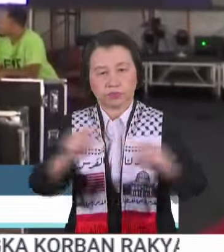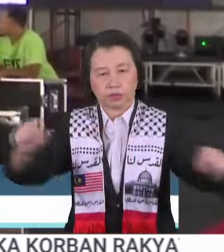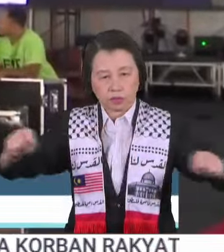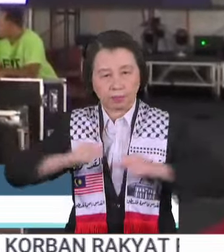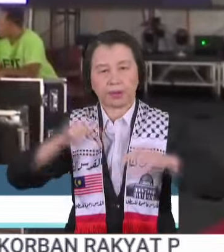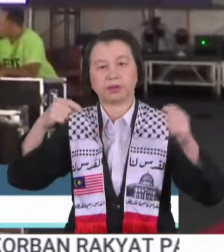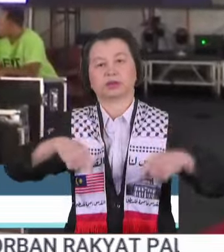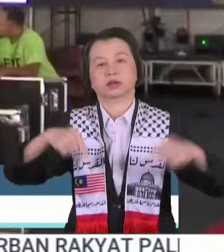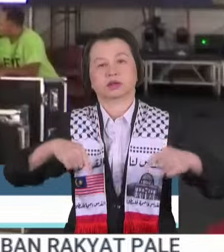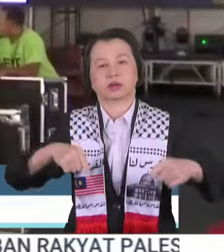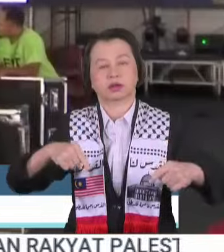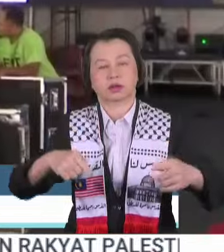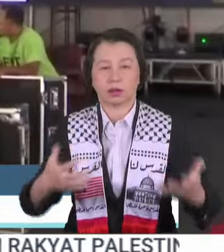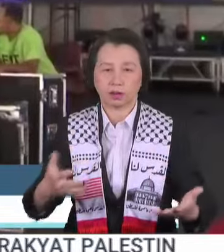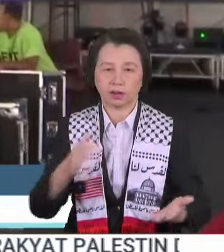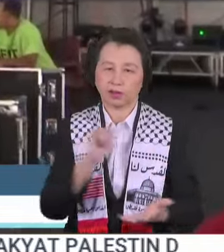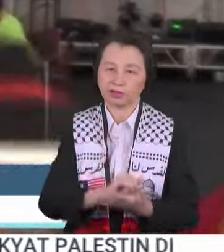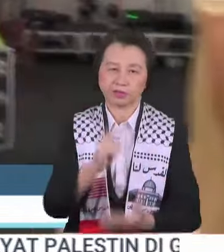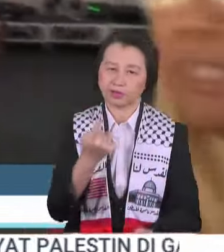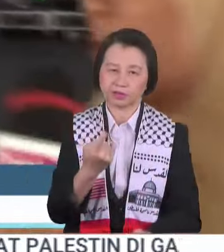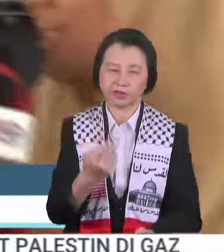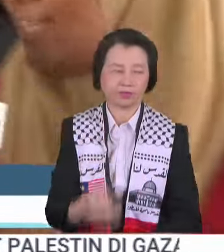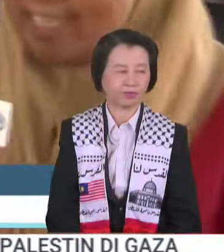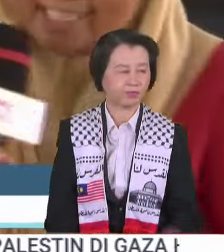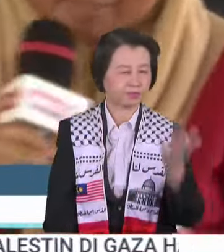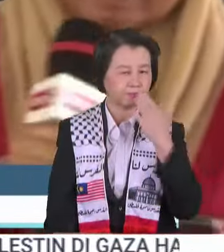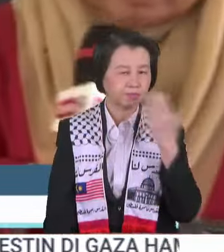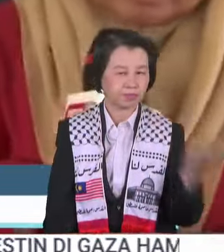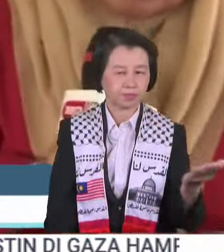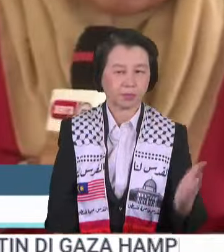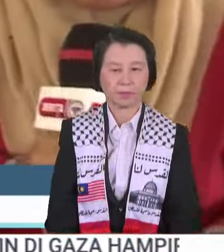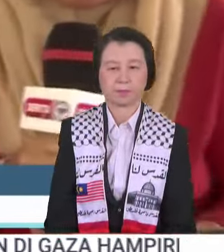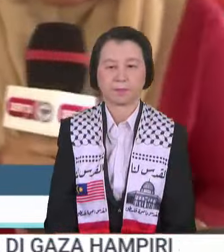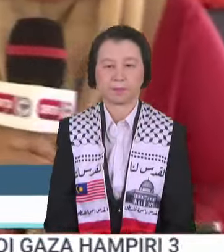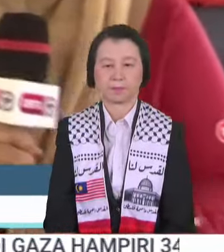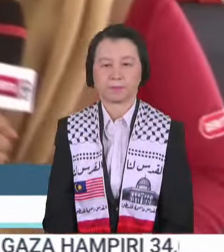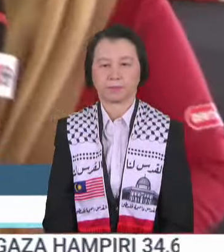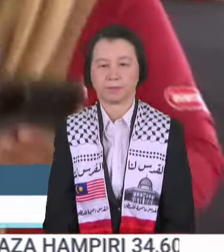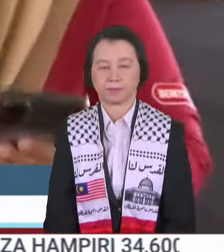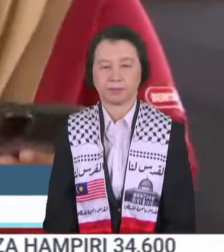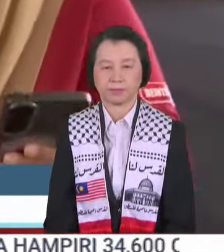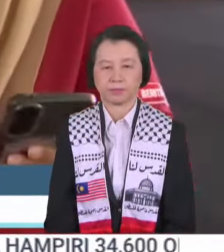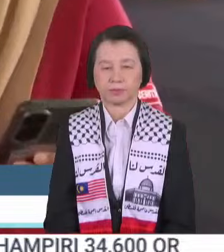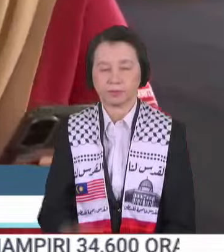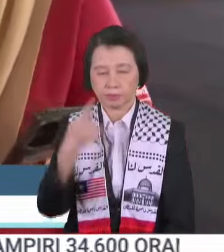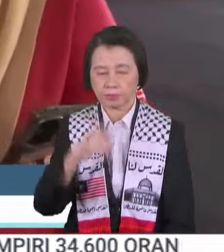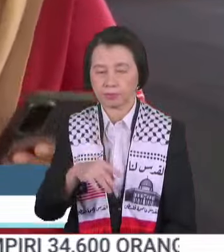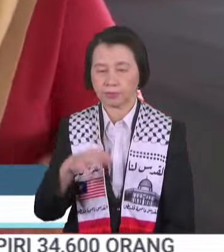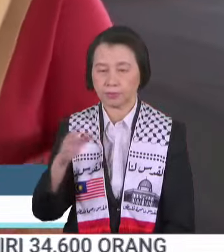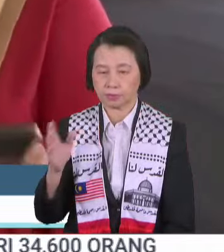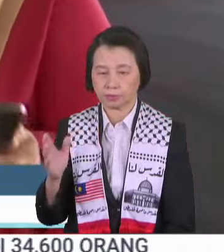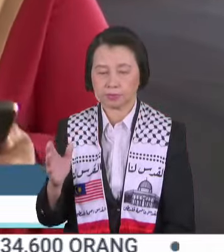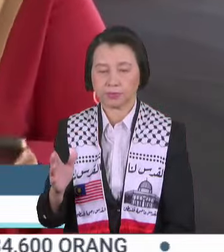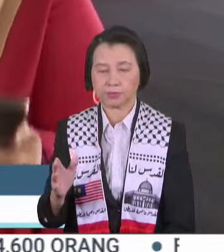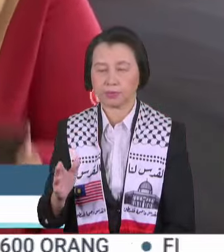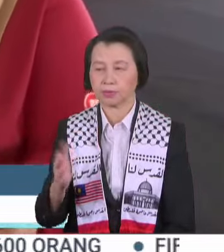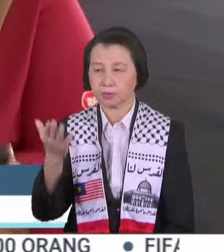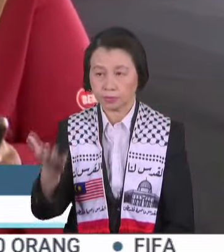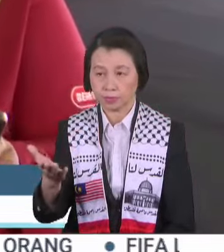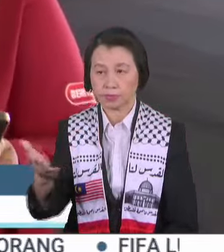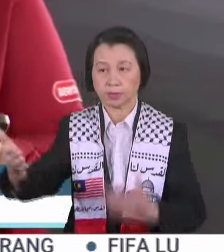ni. Itu saja. Terima kasih tuan. Baik, jadi bagi anda yang berada berdekatan